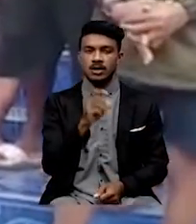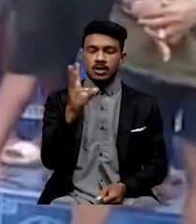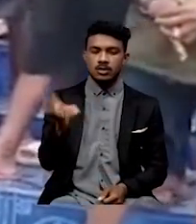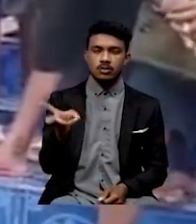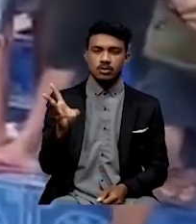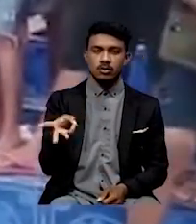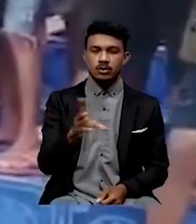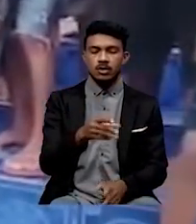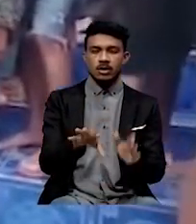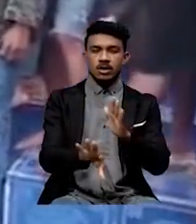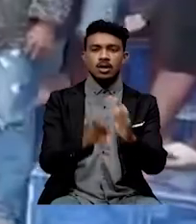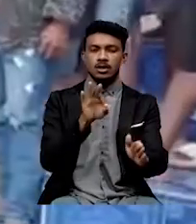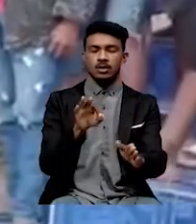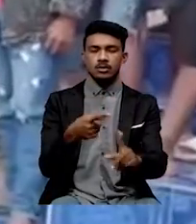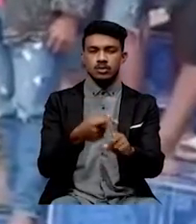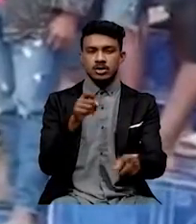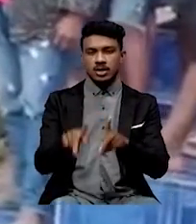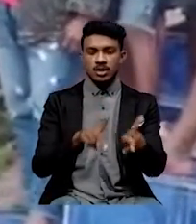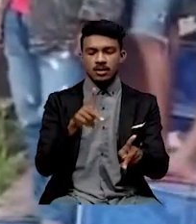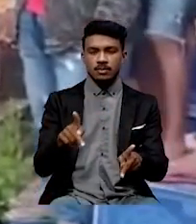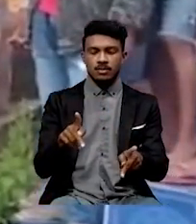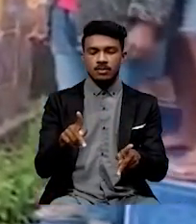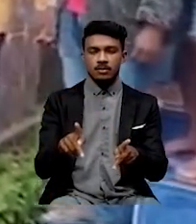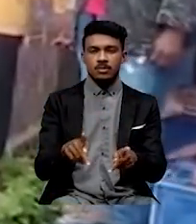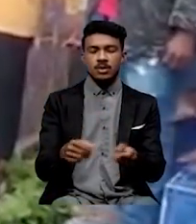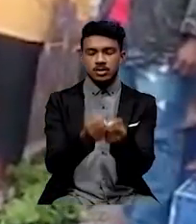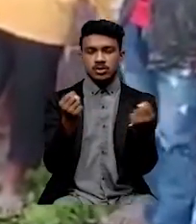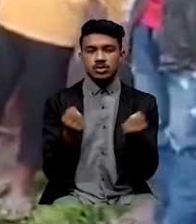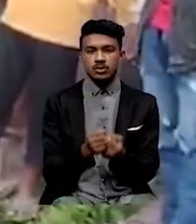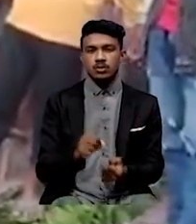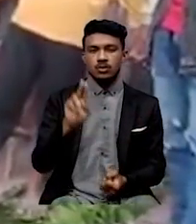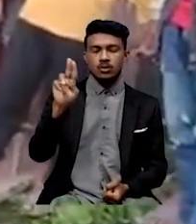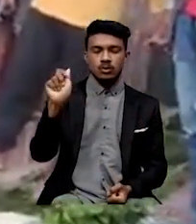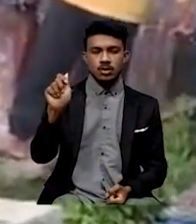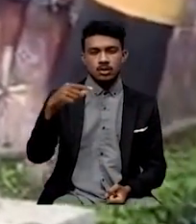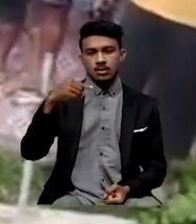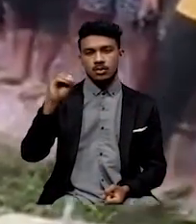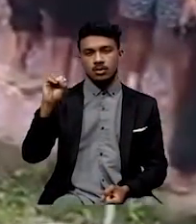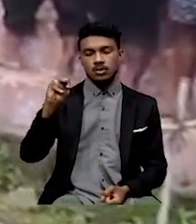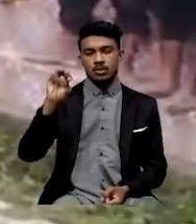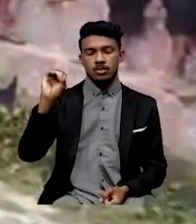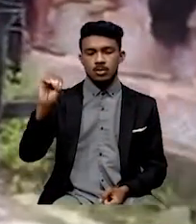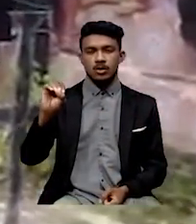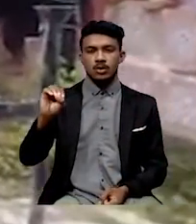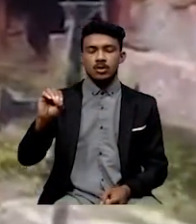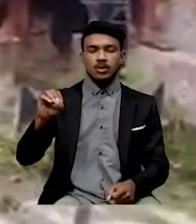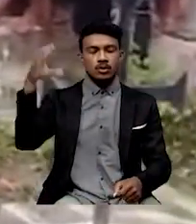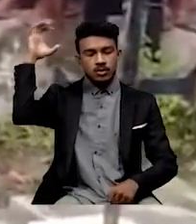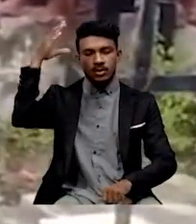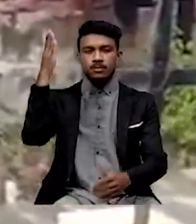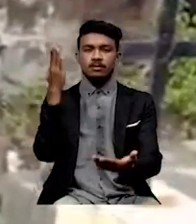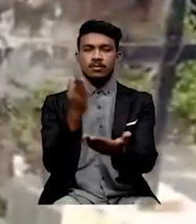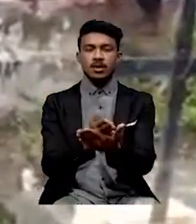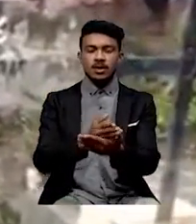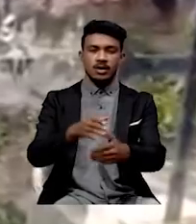hetan husi komunidadi suku Oalgomo. Iha mota hol mesel hafuin udam para segunda feira kalan tuku hitu liu. Alain